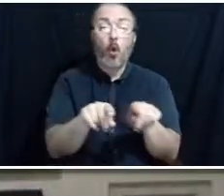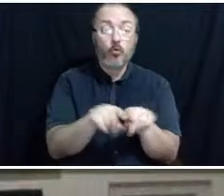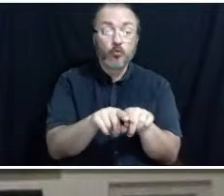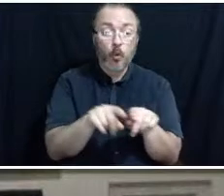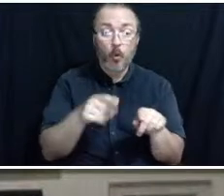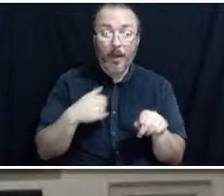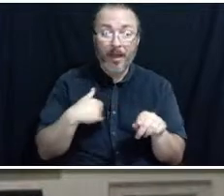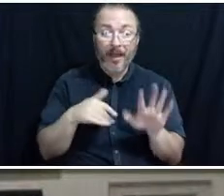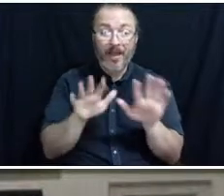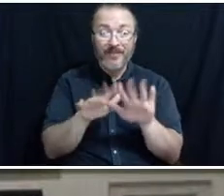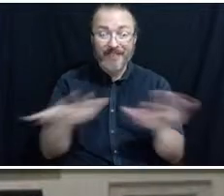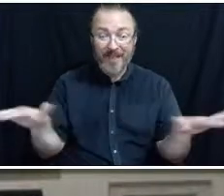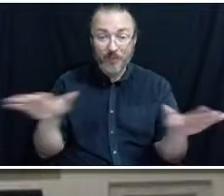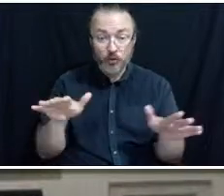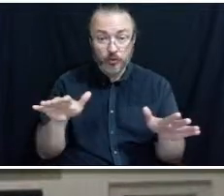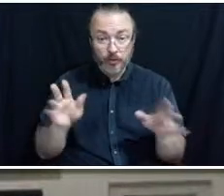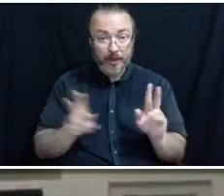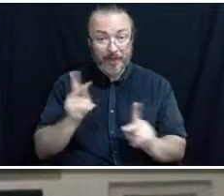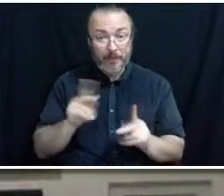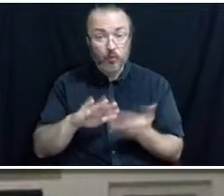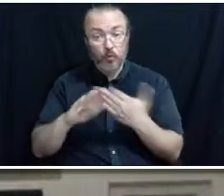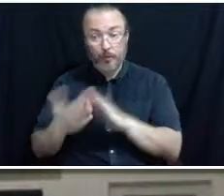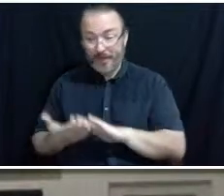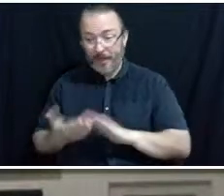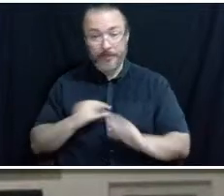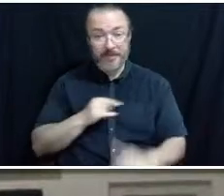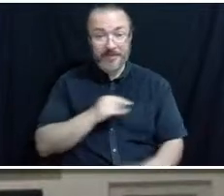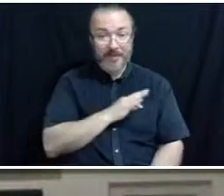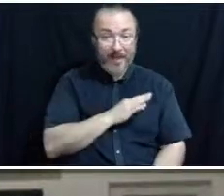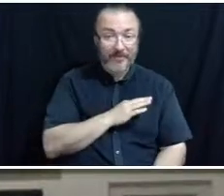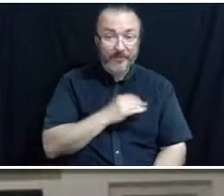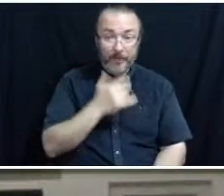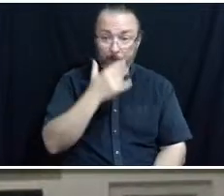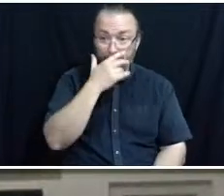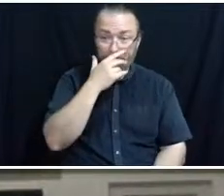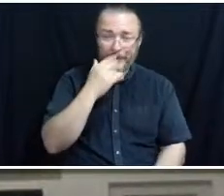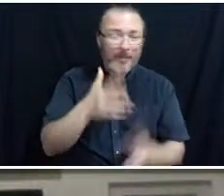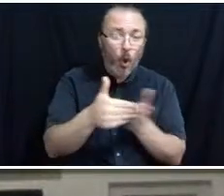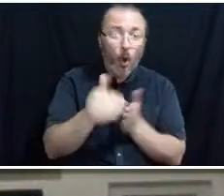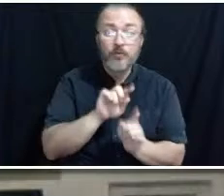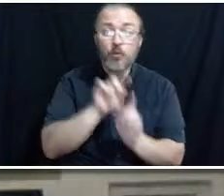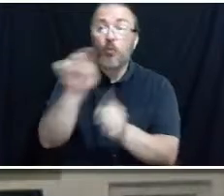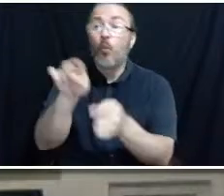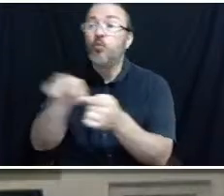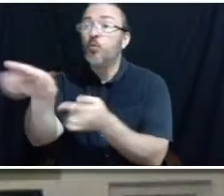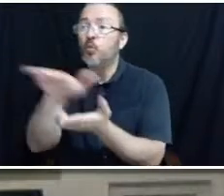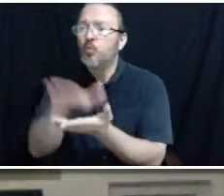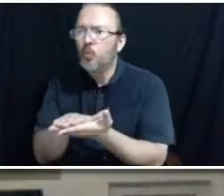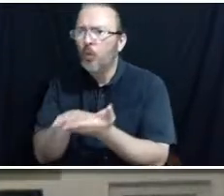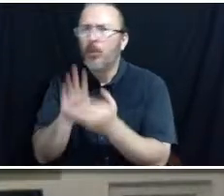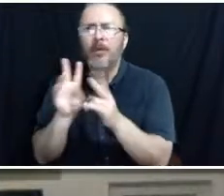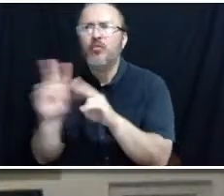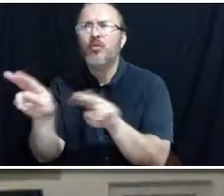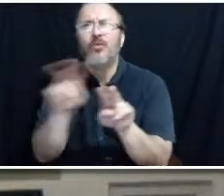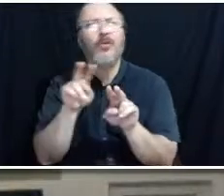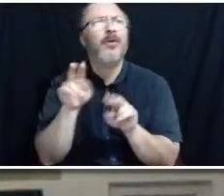groupe diversifié de personnes, des personnes qui font partie du personnel enseignant. Trop souvent, on va dans des écoles et le personnel